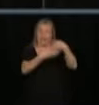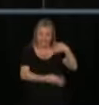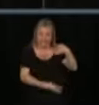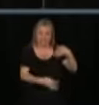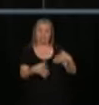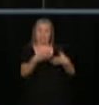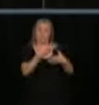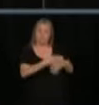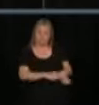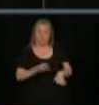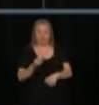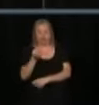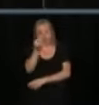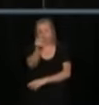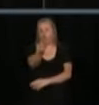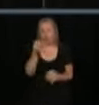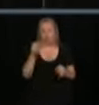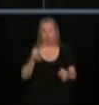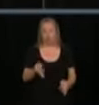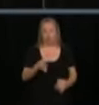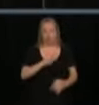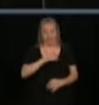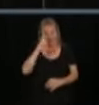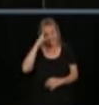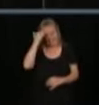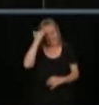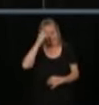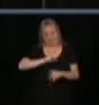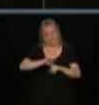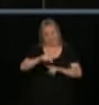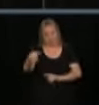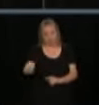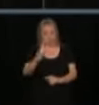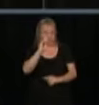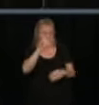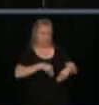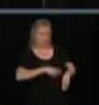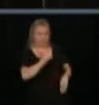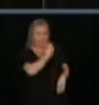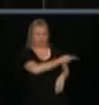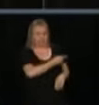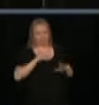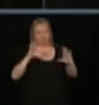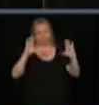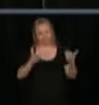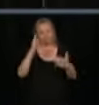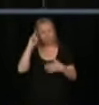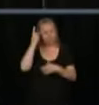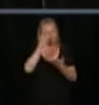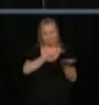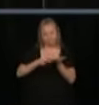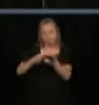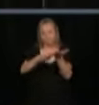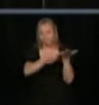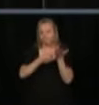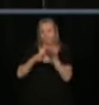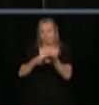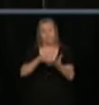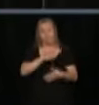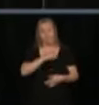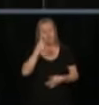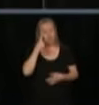commission parlementaire la semaine prochaine, mais... C'est assez large pour s'assurer qu'on minimise les risques de transmission. Parfait.